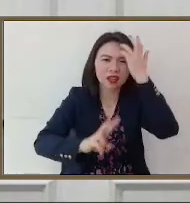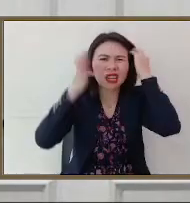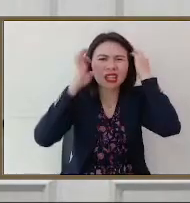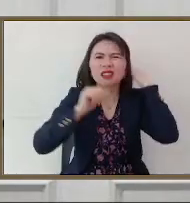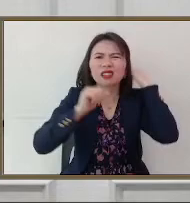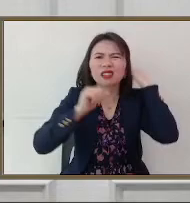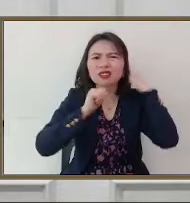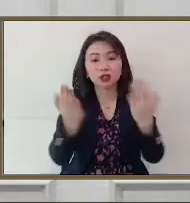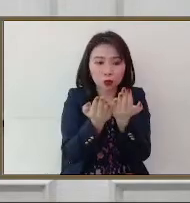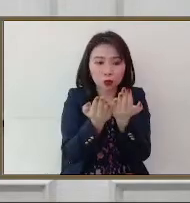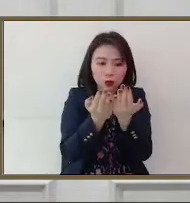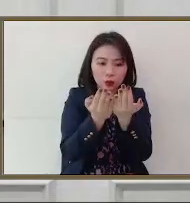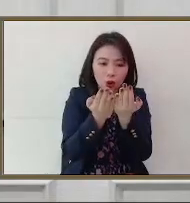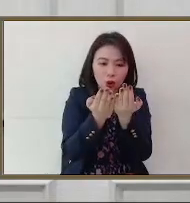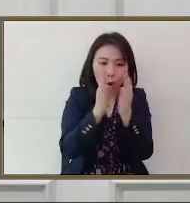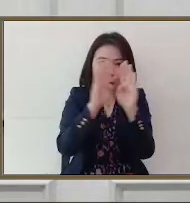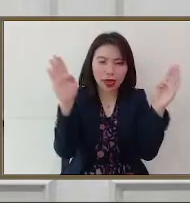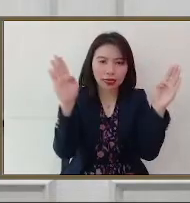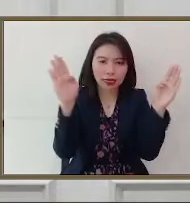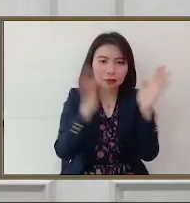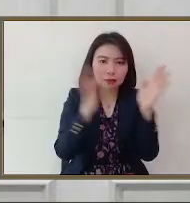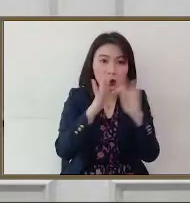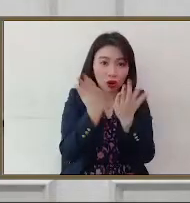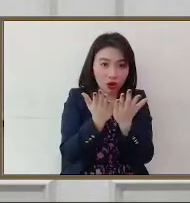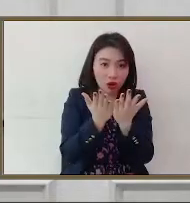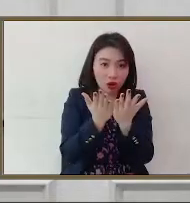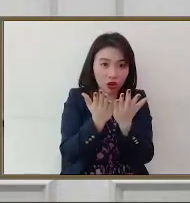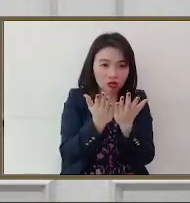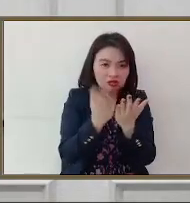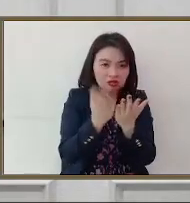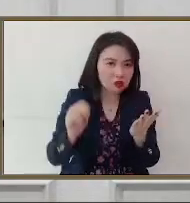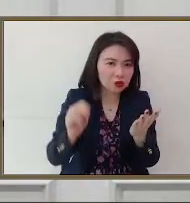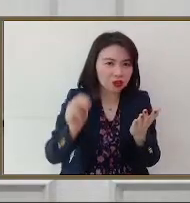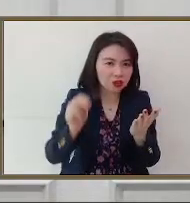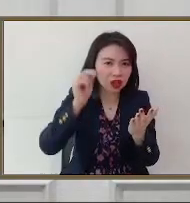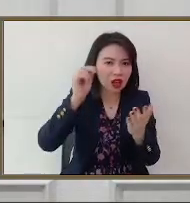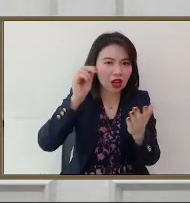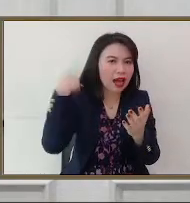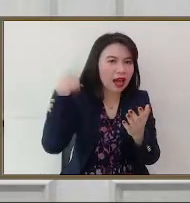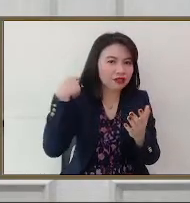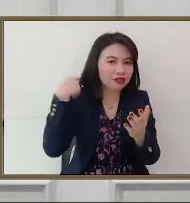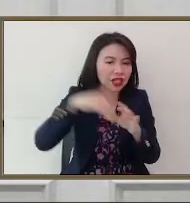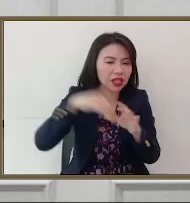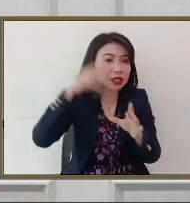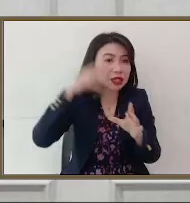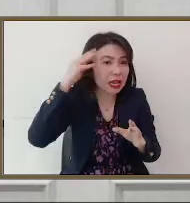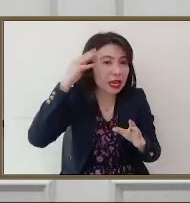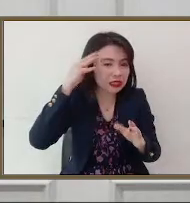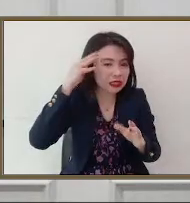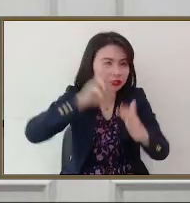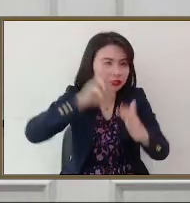Kapatid, nasa isip niya. Do you understand? Na pwedeng sa dila lumabas